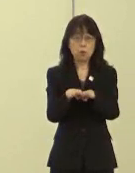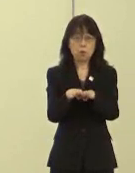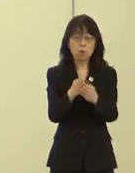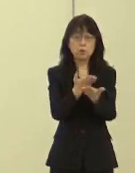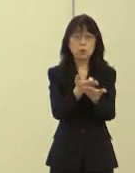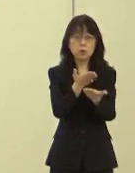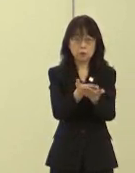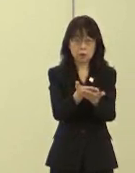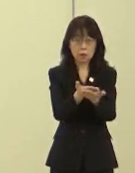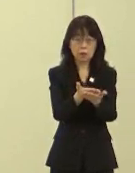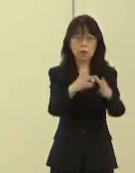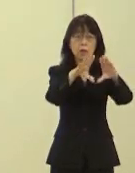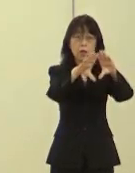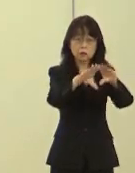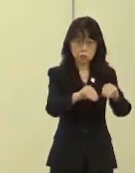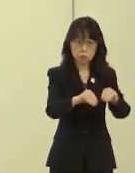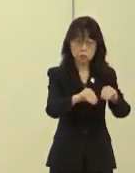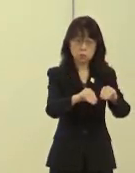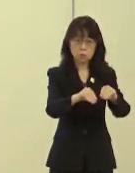準ということで、